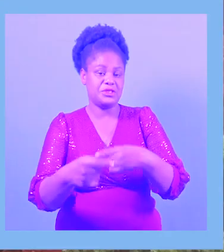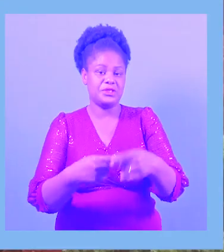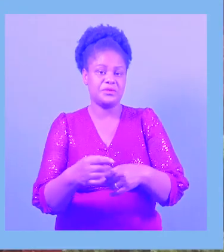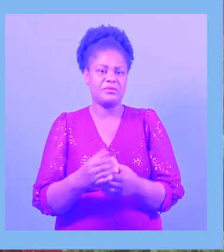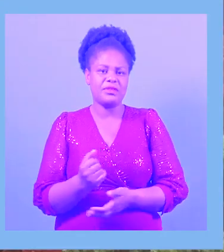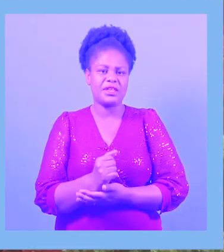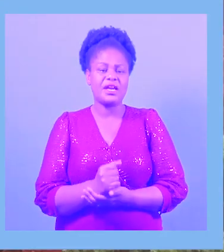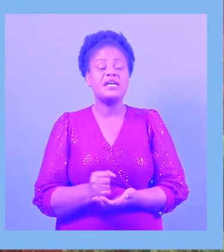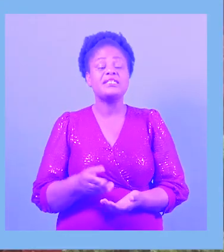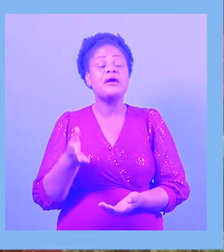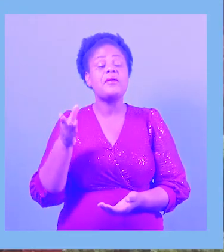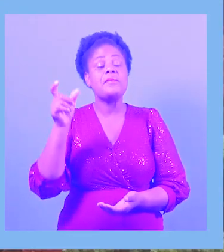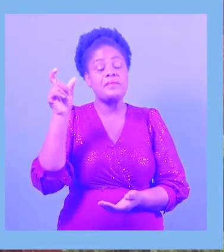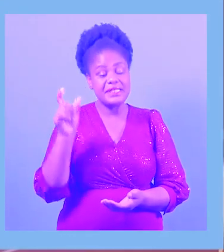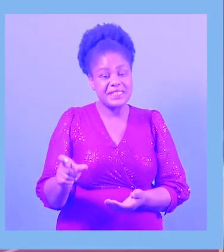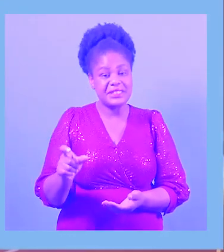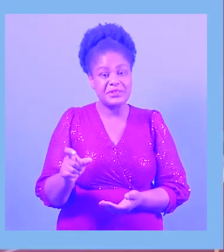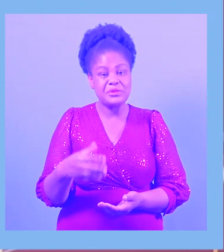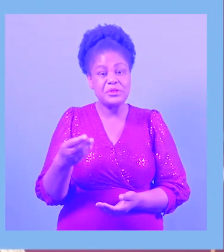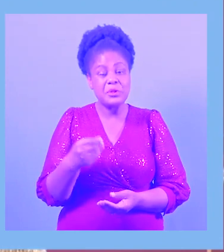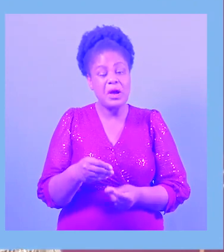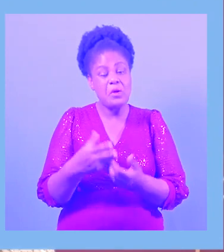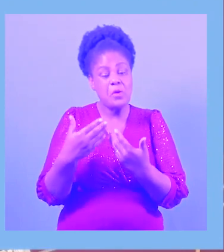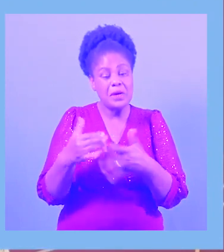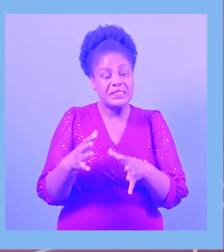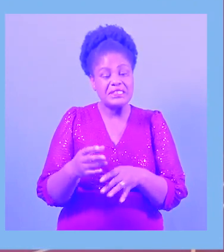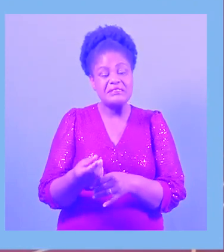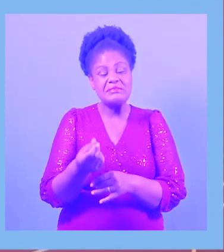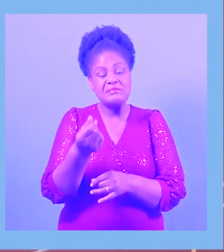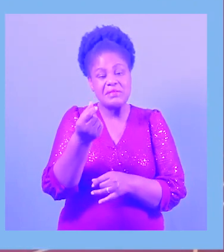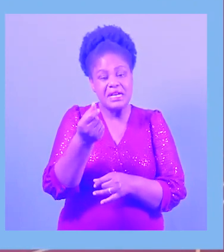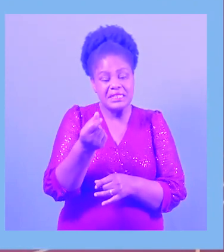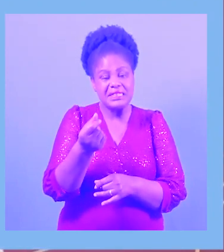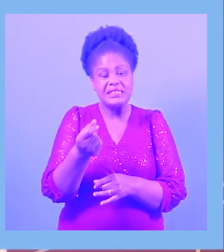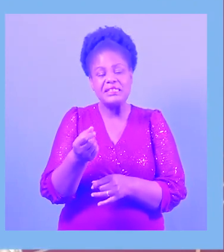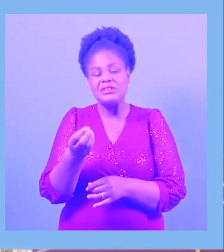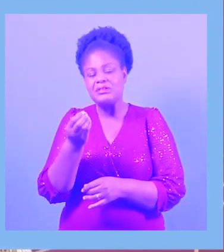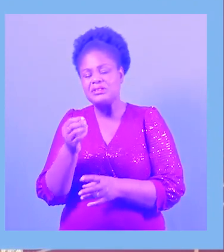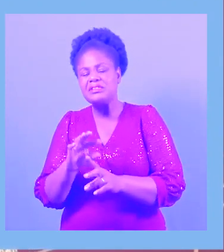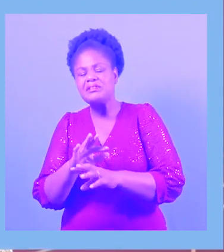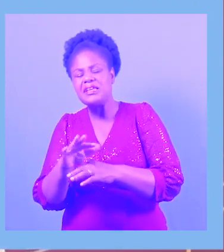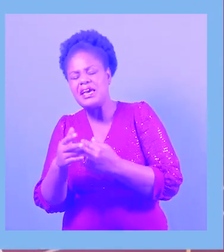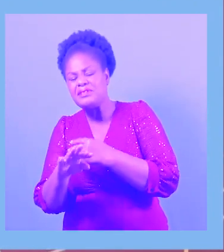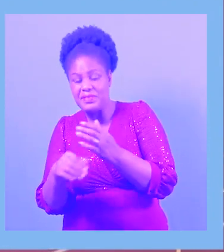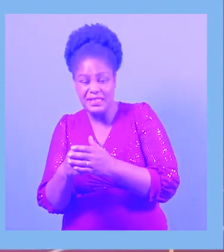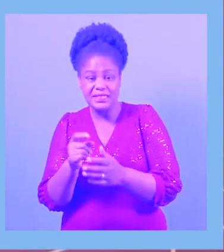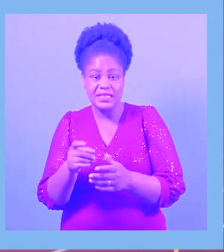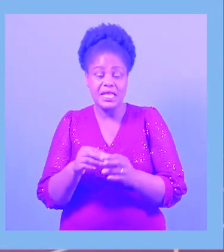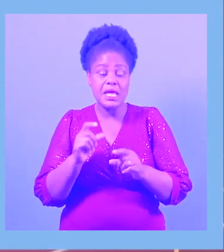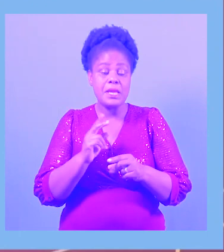Hanzi kudyiwa kuriko. Mazvita Dr. Chisamba. Ini ndinonzi Pastor Margaret Chabuka.